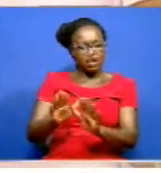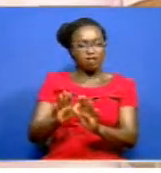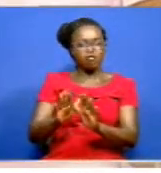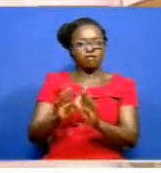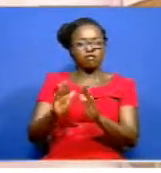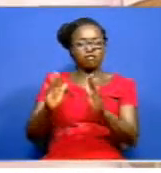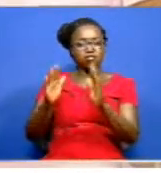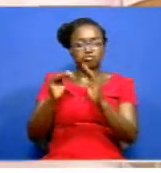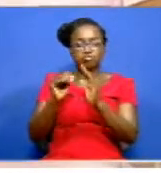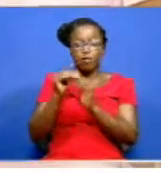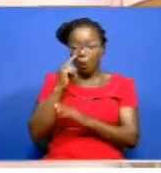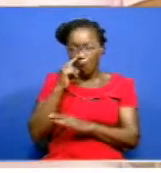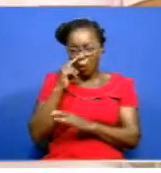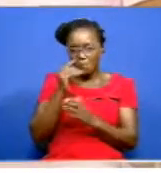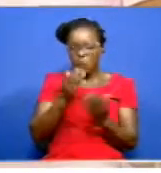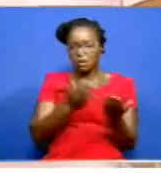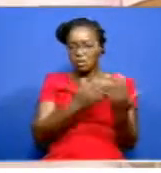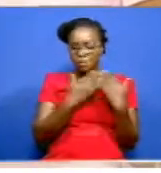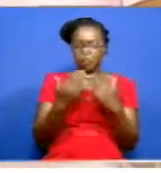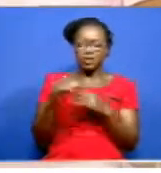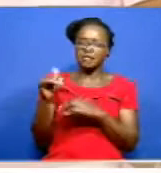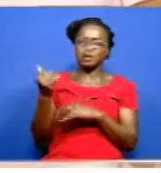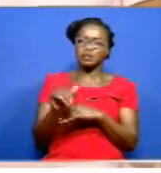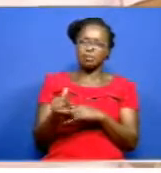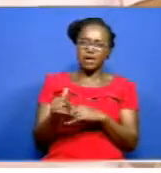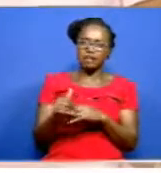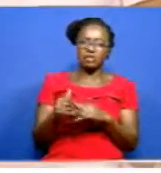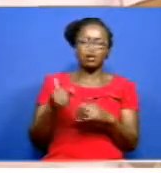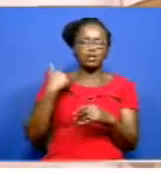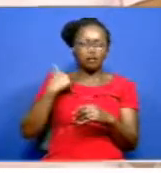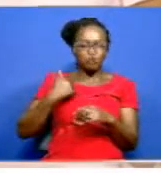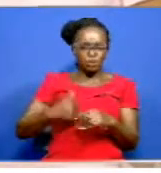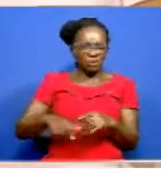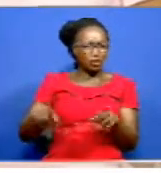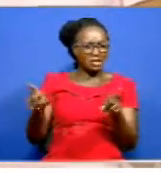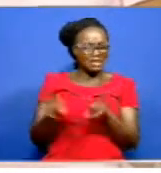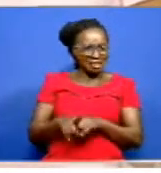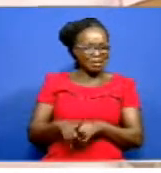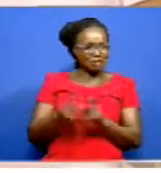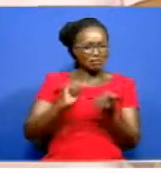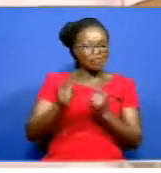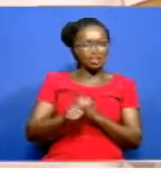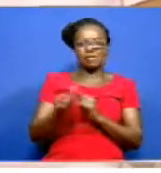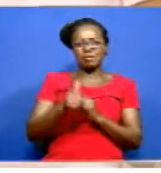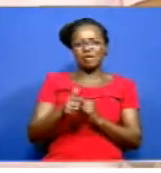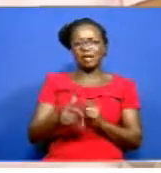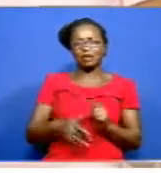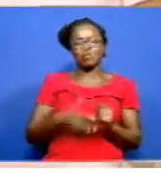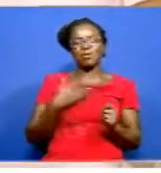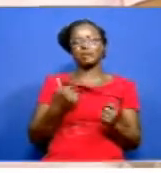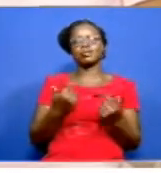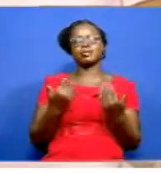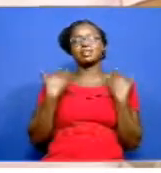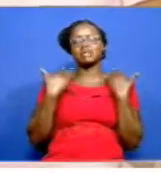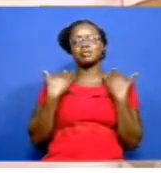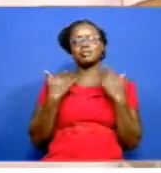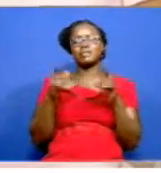ule mfano uliotoa, amerudi bado yuko vile vile, nguo zile zile, na anahisi kwamba bado anataka kuingia kitandani na nguo zile zile.